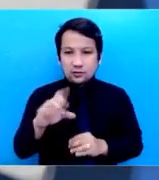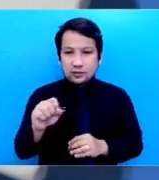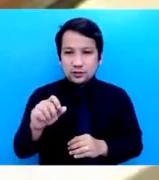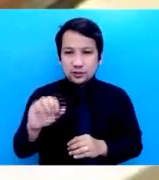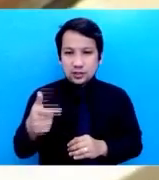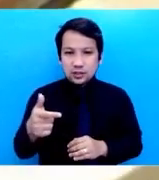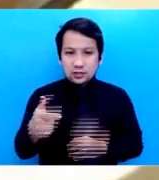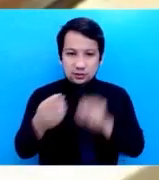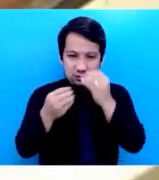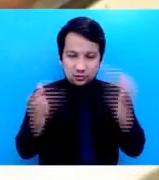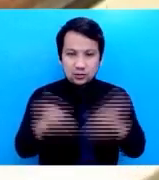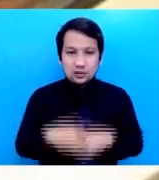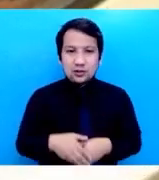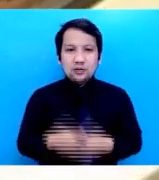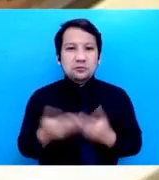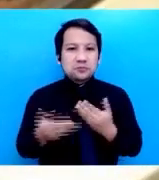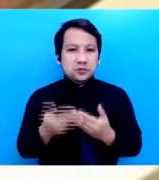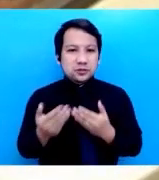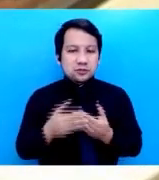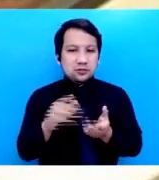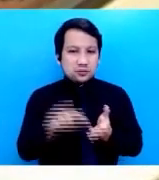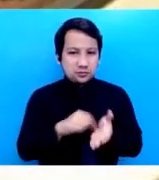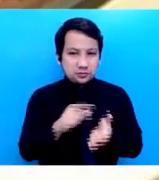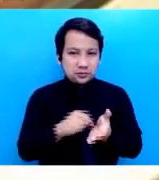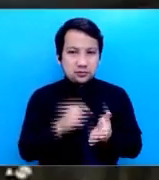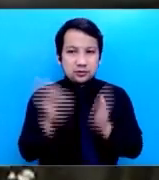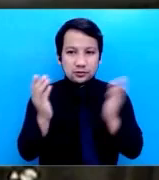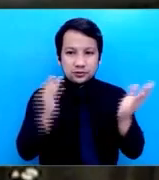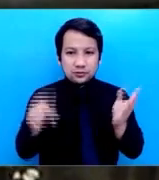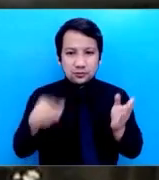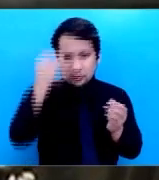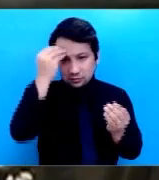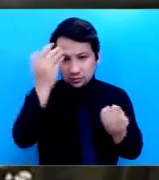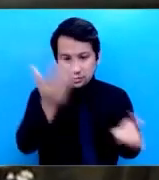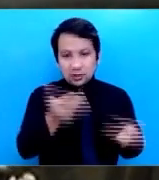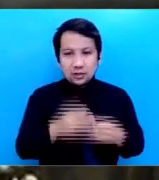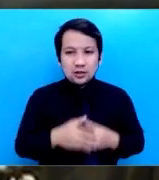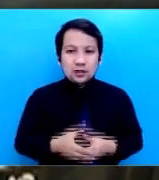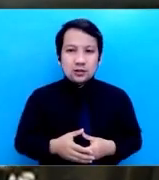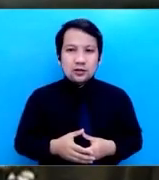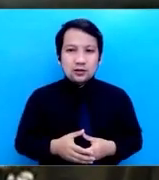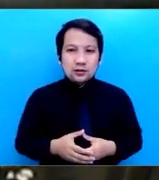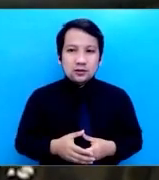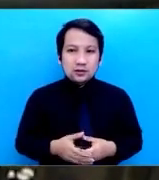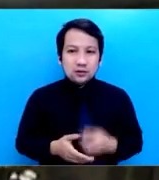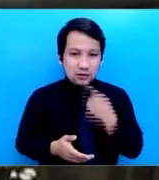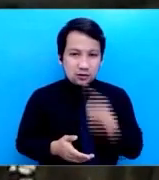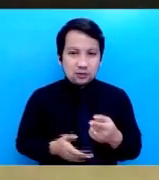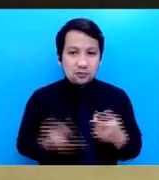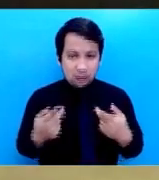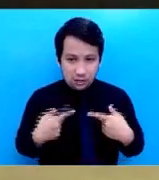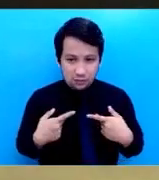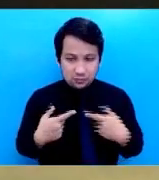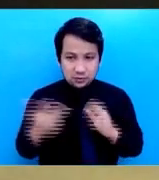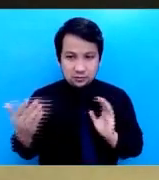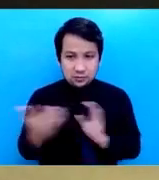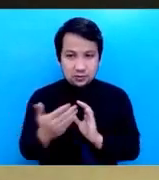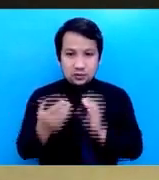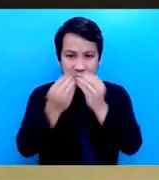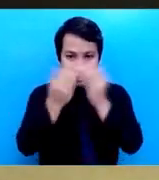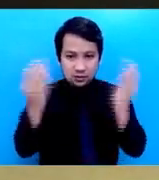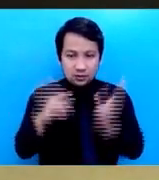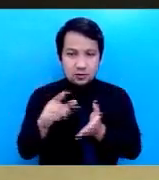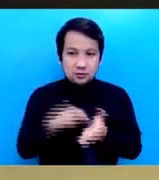niya, simpleng printing service lang talaga ang alok niya. Pero kung minsan daw ay mayroong lumalapit at nagpapaprint ng